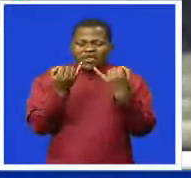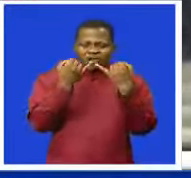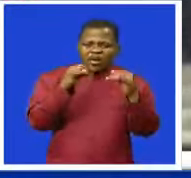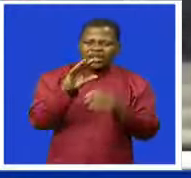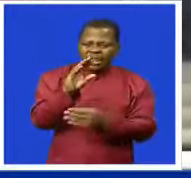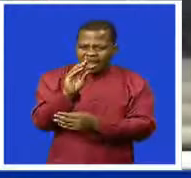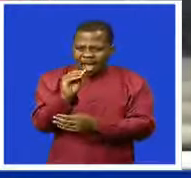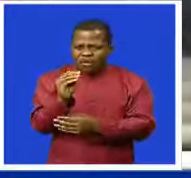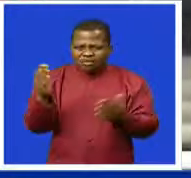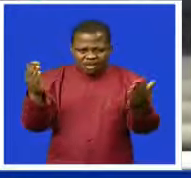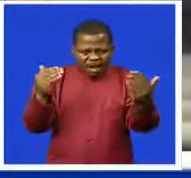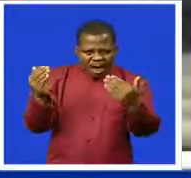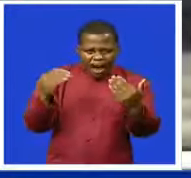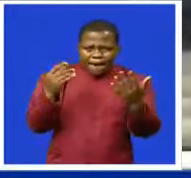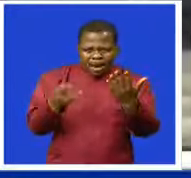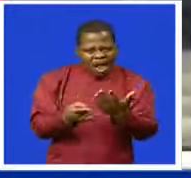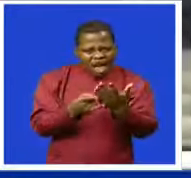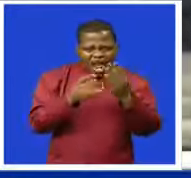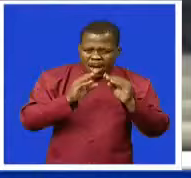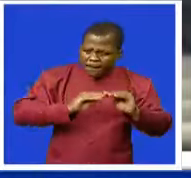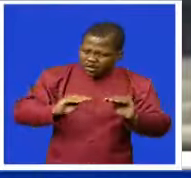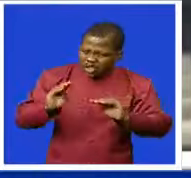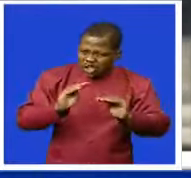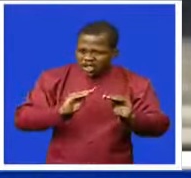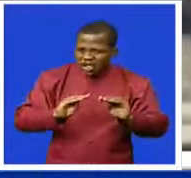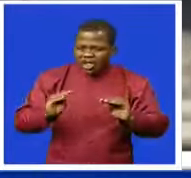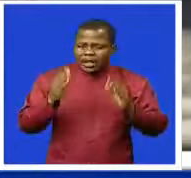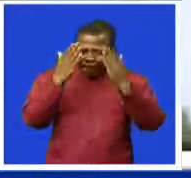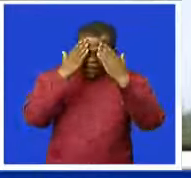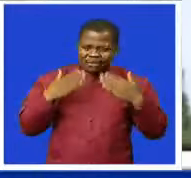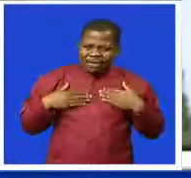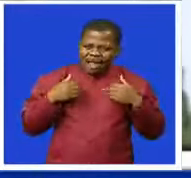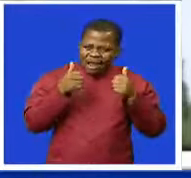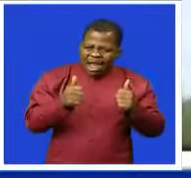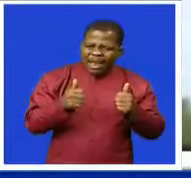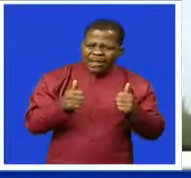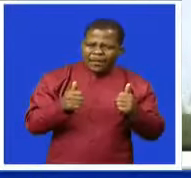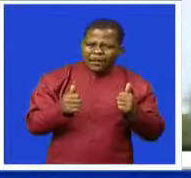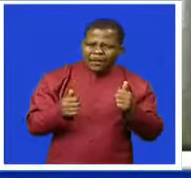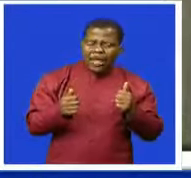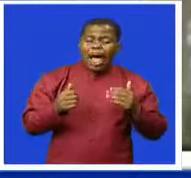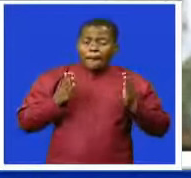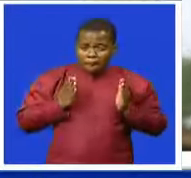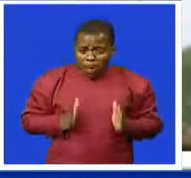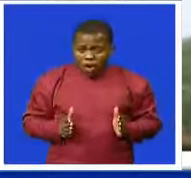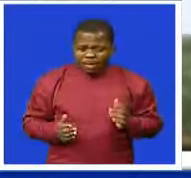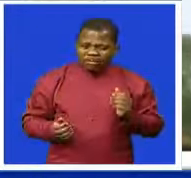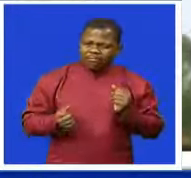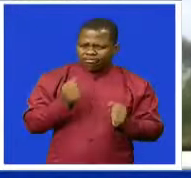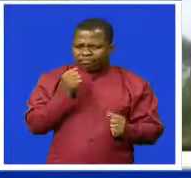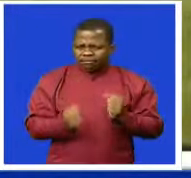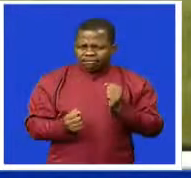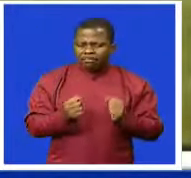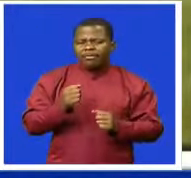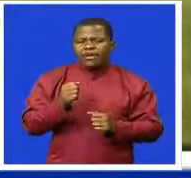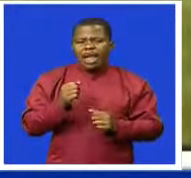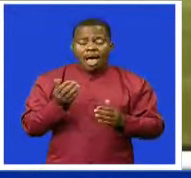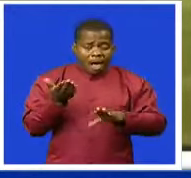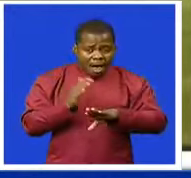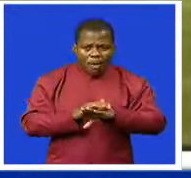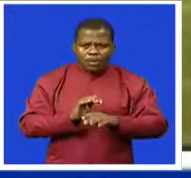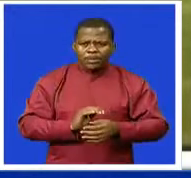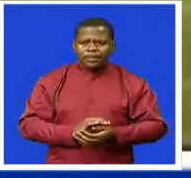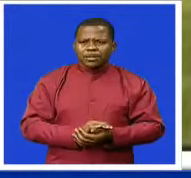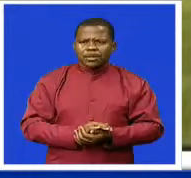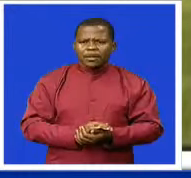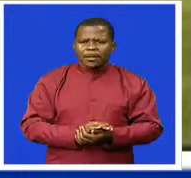uthi kumcoka ukuthi wonke umuntu agcine ingcondo yakhe iphilile ngokushukumisa umtimba njalo njalo namuhla